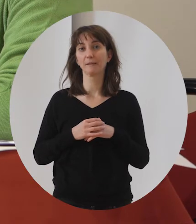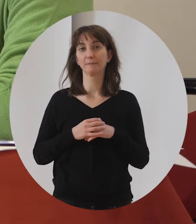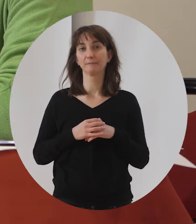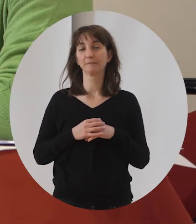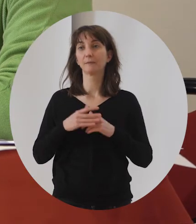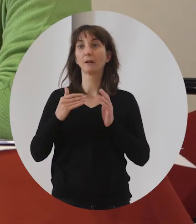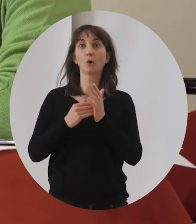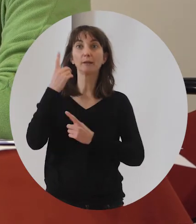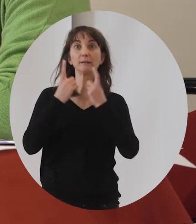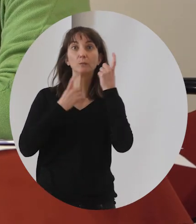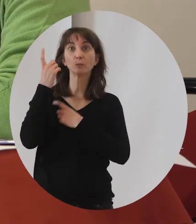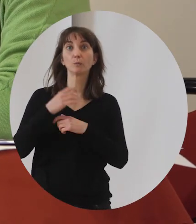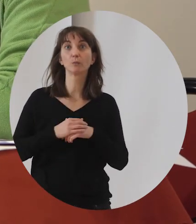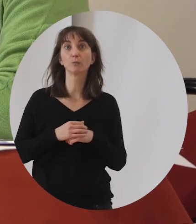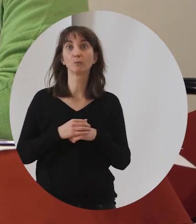Il y a d'autres questions ?